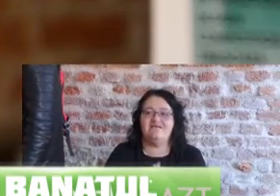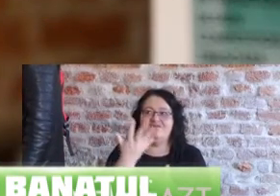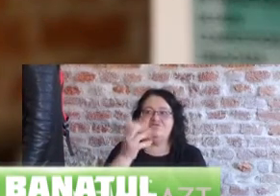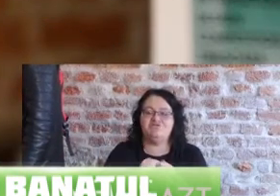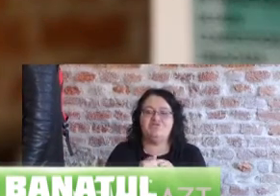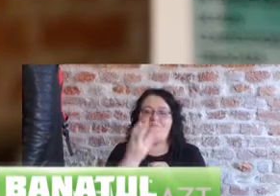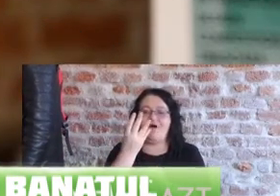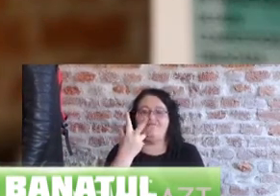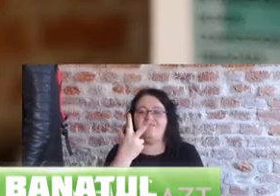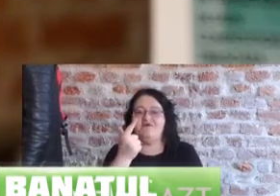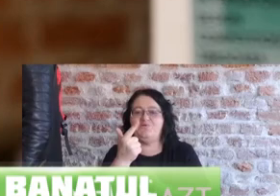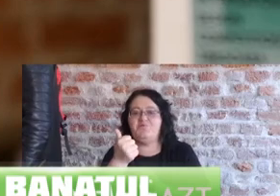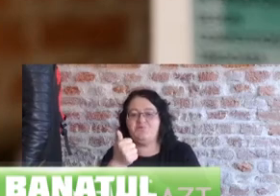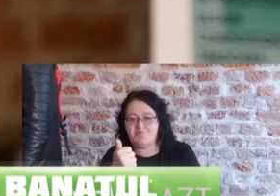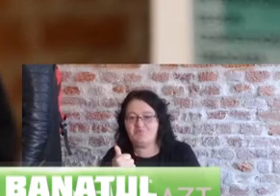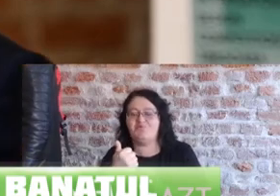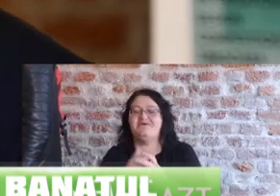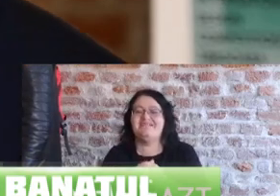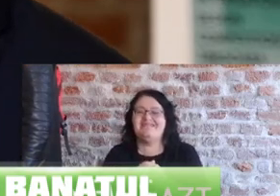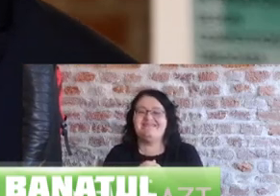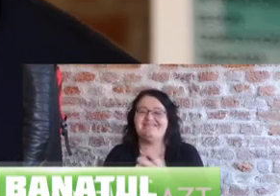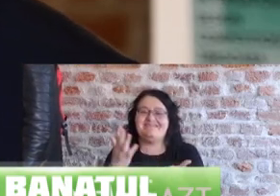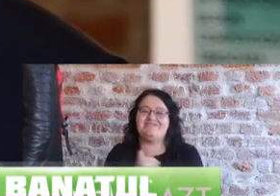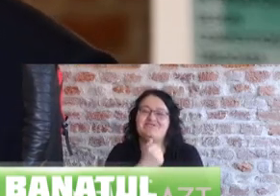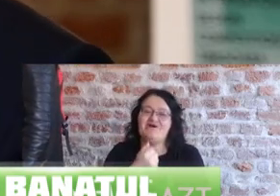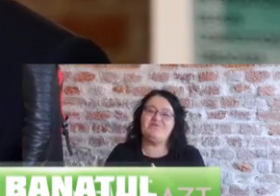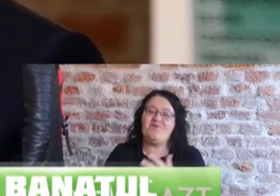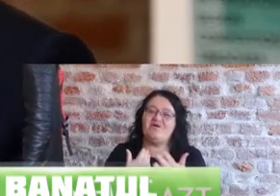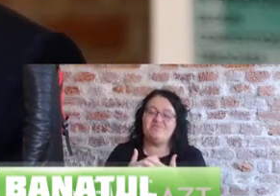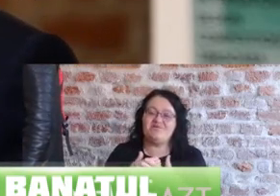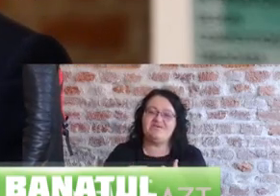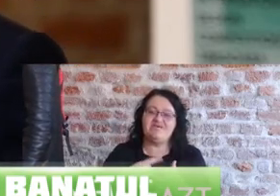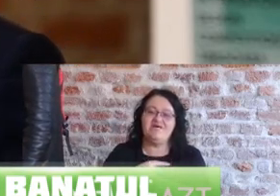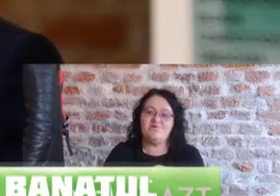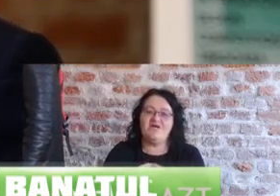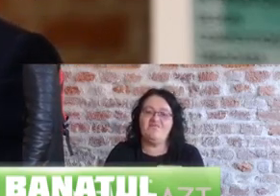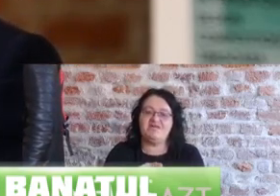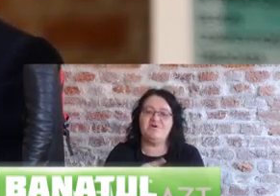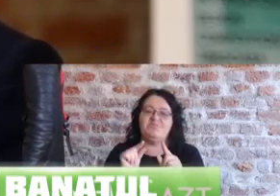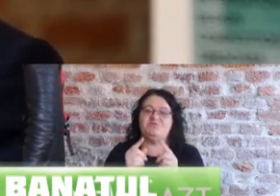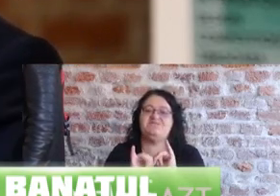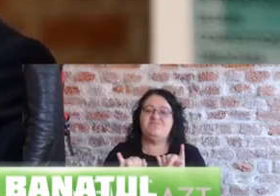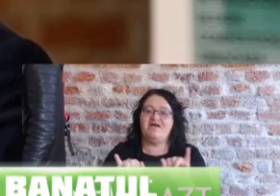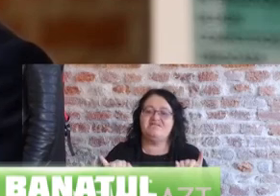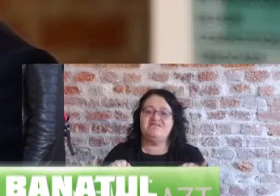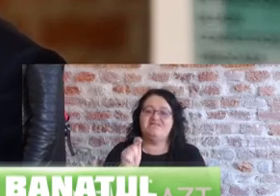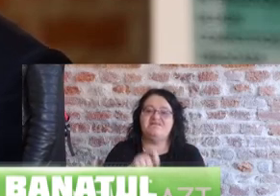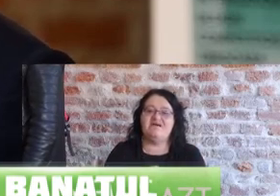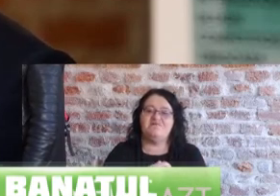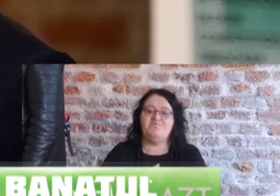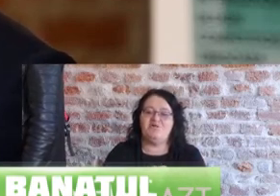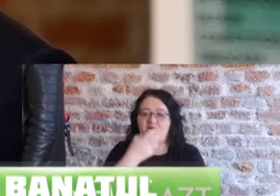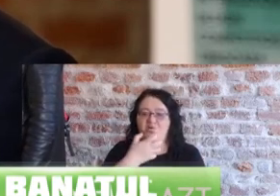5, 4, 3, 2, 1 câștigătorii, deci va fi un eveniment un pic mai extins decât poate